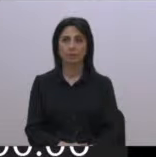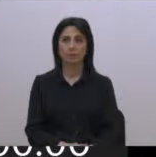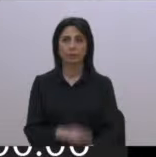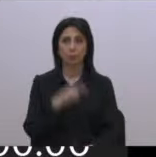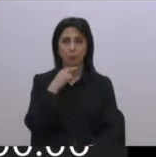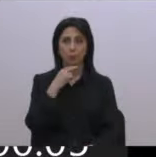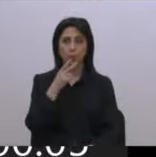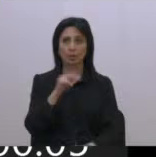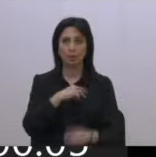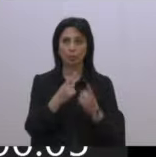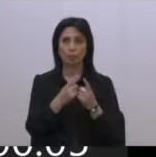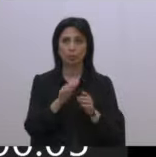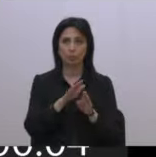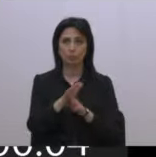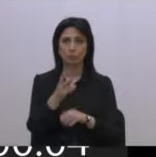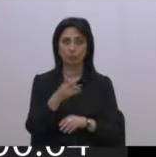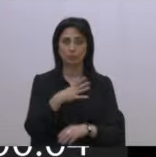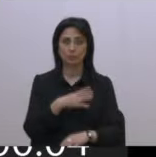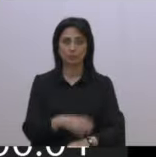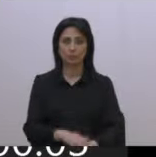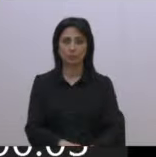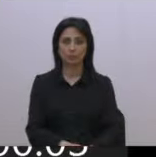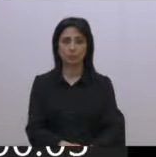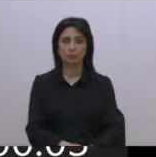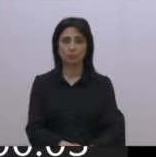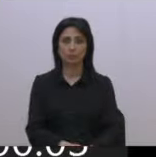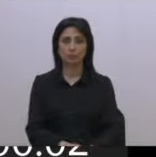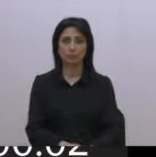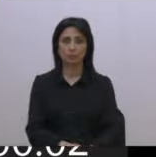ყურადღება კოლეგებო მაღალი კვორუმი